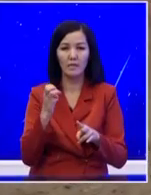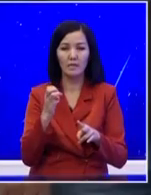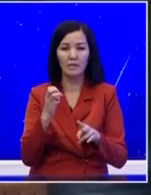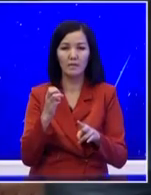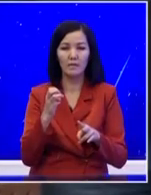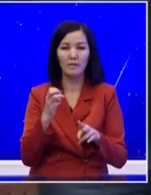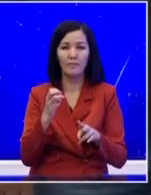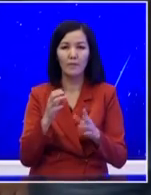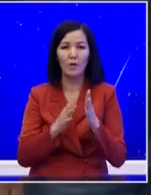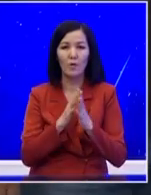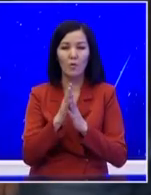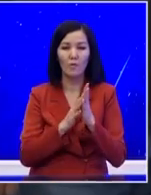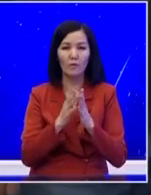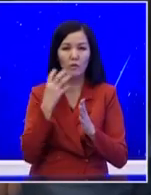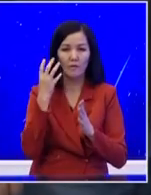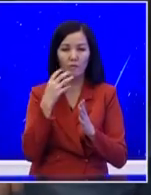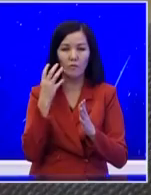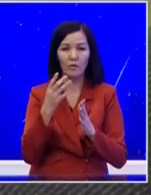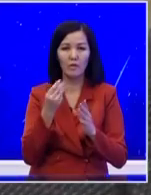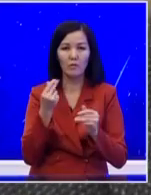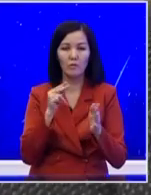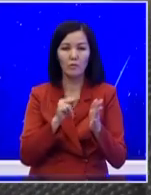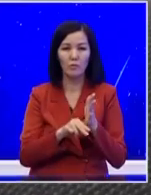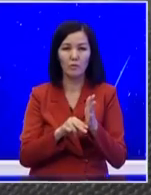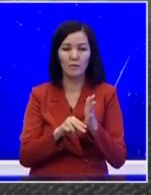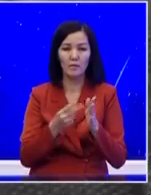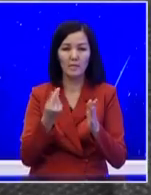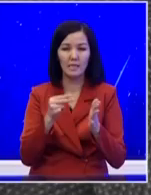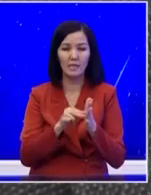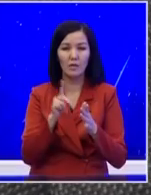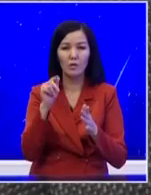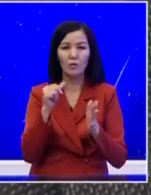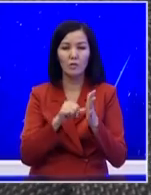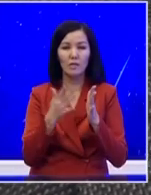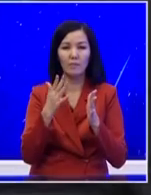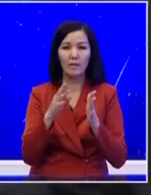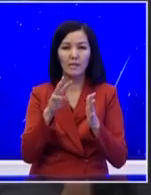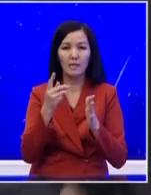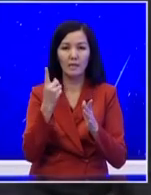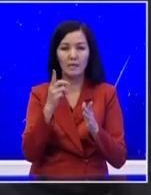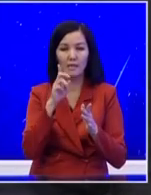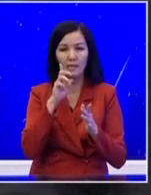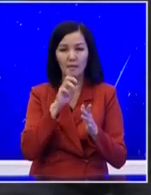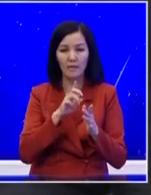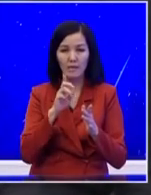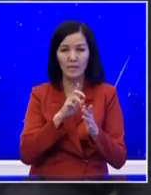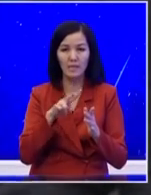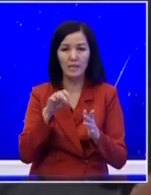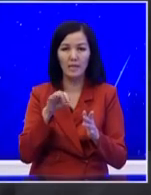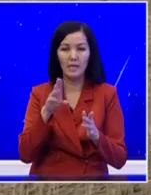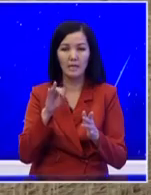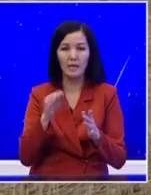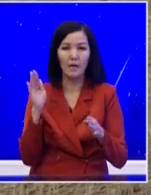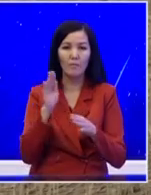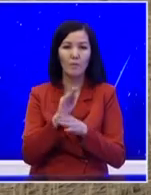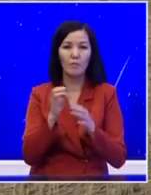отвели под овощи и фрукты. Доступны и цены на дизельное топливо – 165 тенге за литр. Также в этом году ряды сельхозтехники